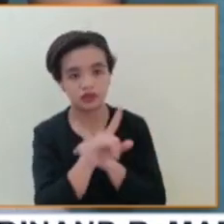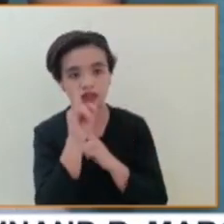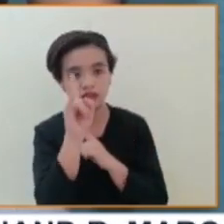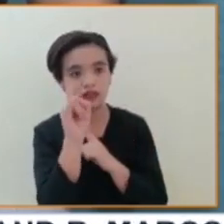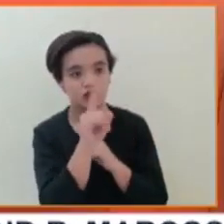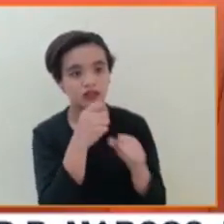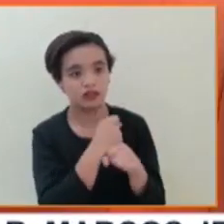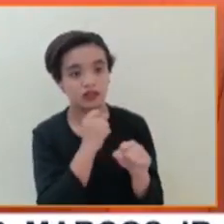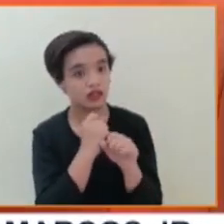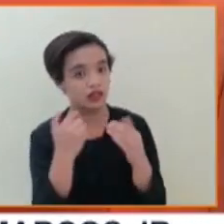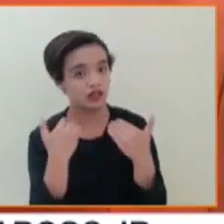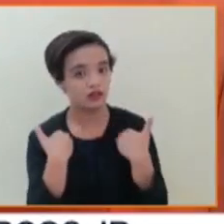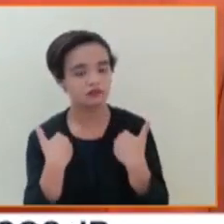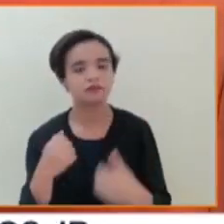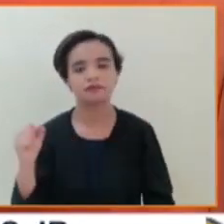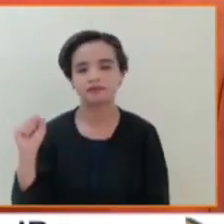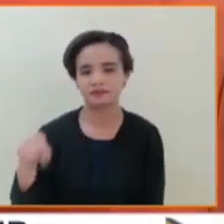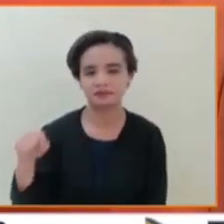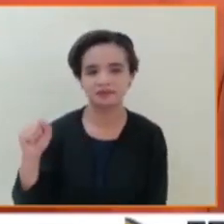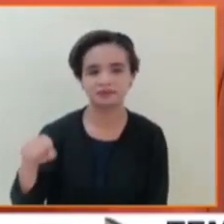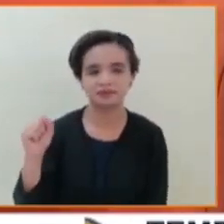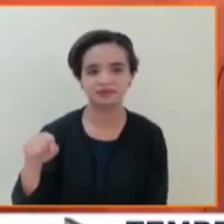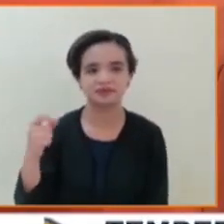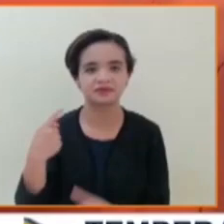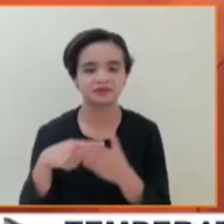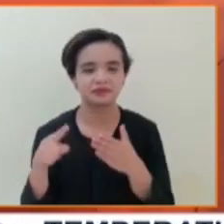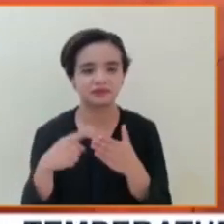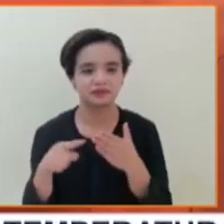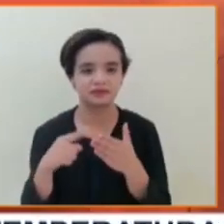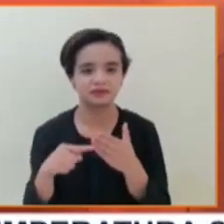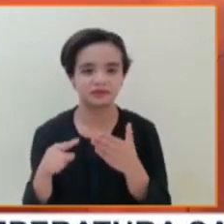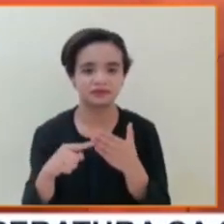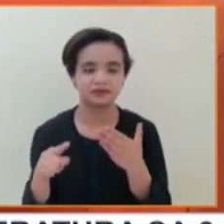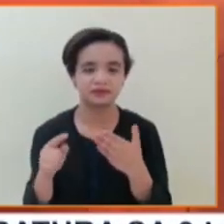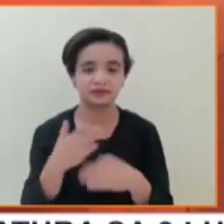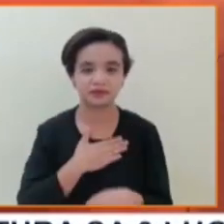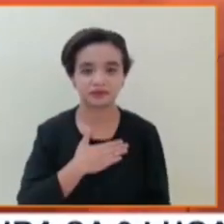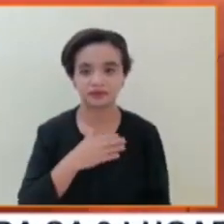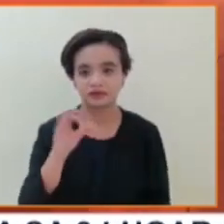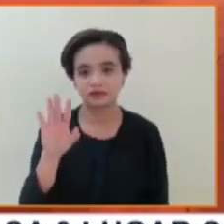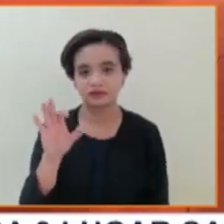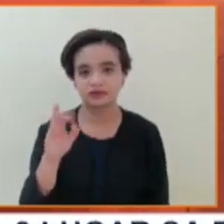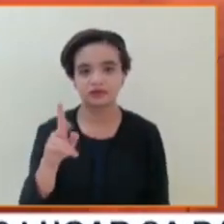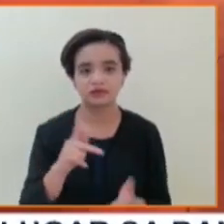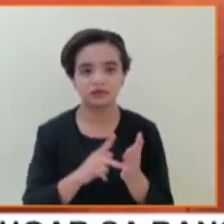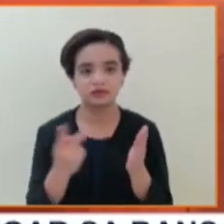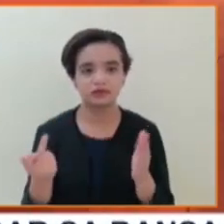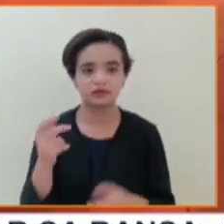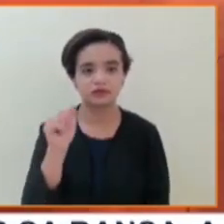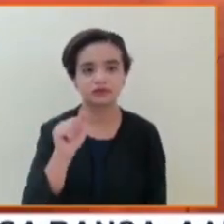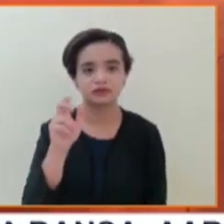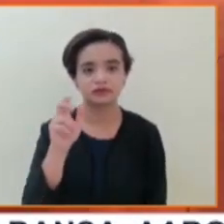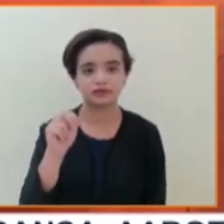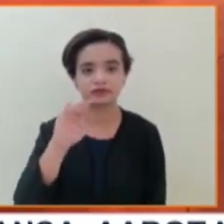ba? Yes, i-visit lang nila yung ano, no? Yung aking Facebook page, it's Anjun. Tapos sa